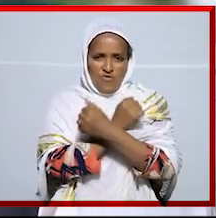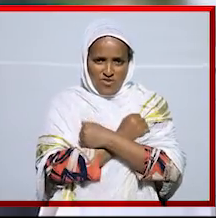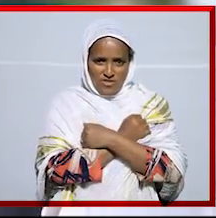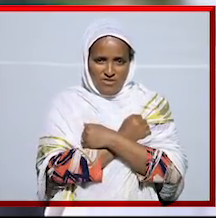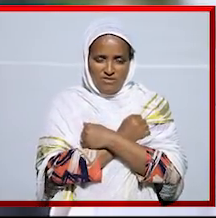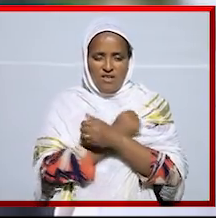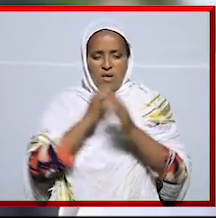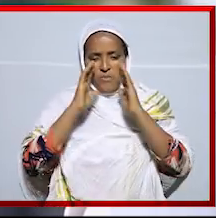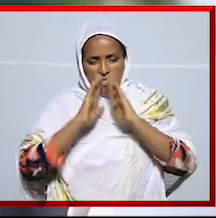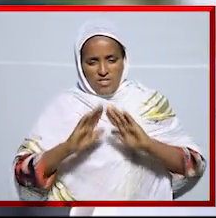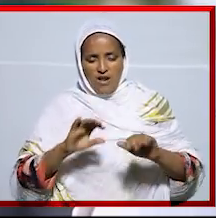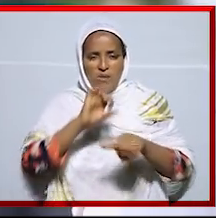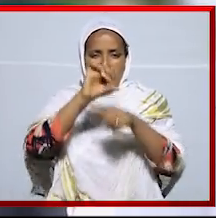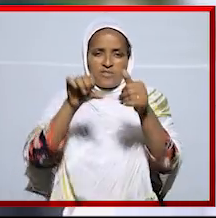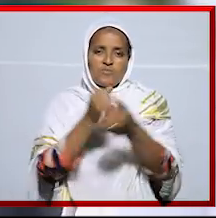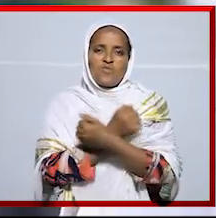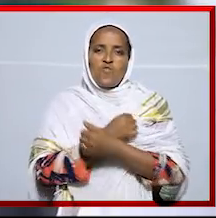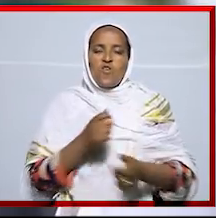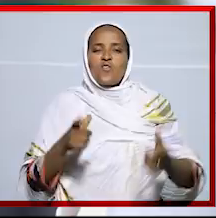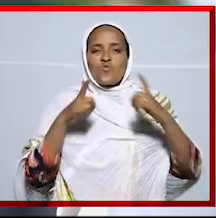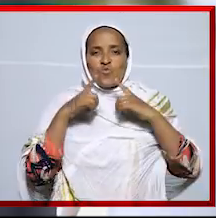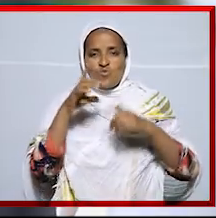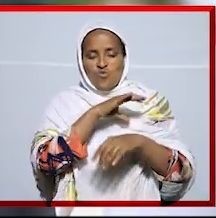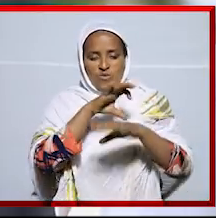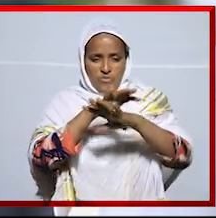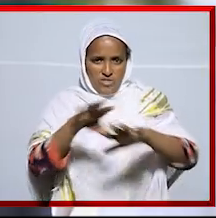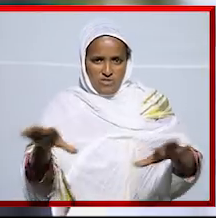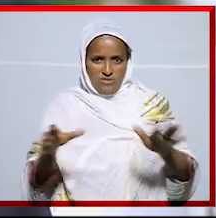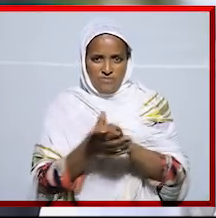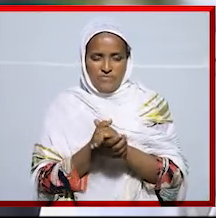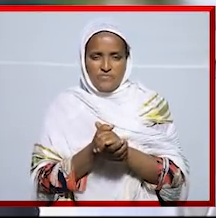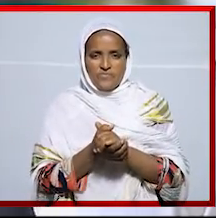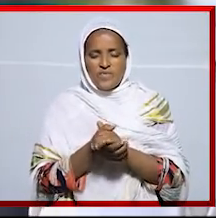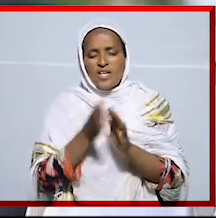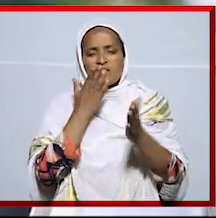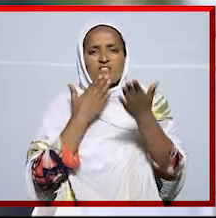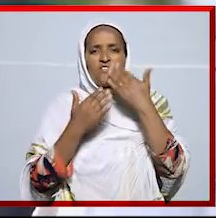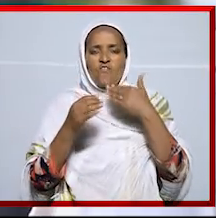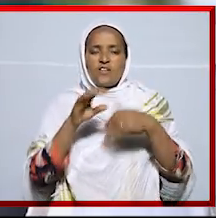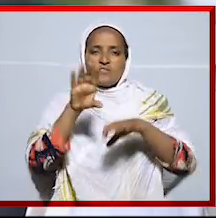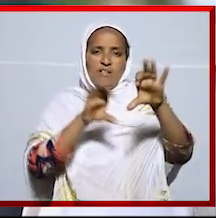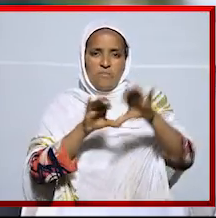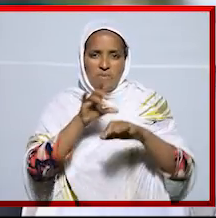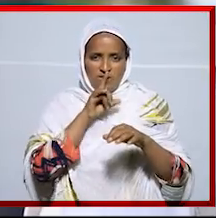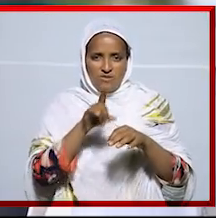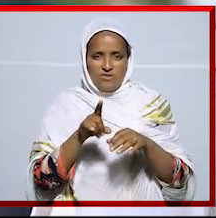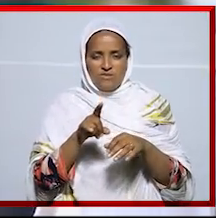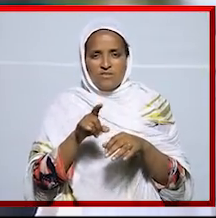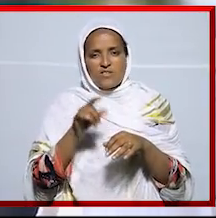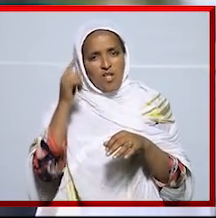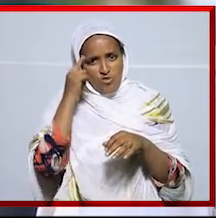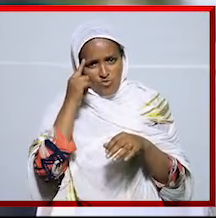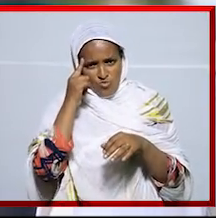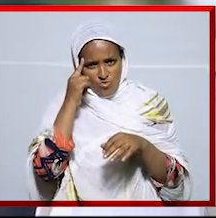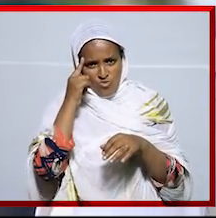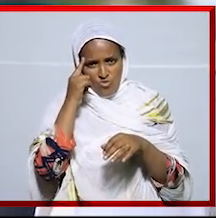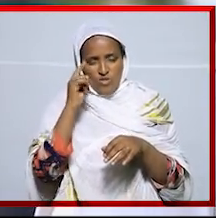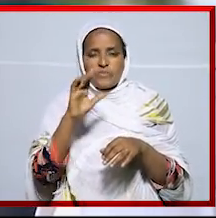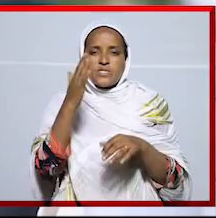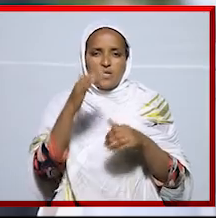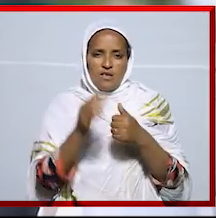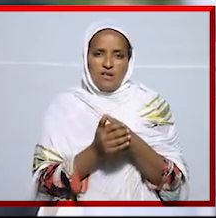በፍቅር በሰላም ተፋቅሮ እንዲኖርና ምድርን እንዲጣፍጥ ጣፋጭ ለማድረግ ሆን